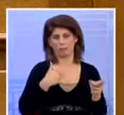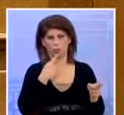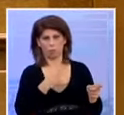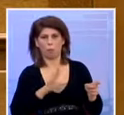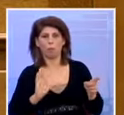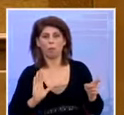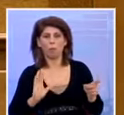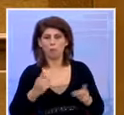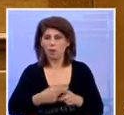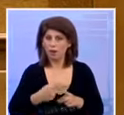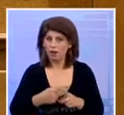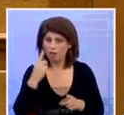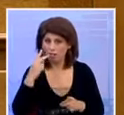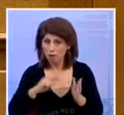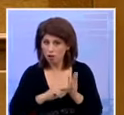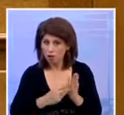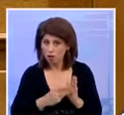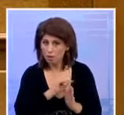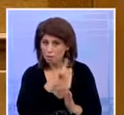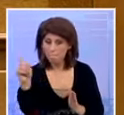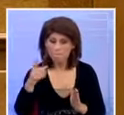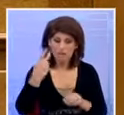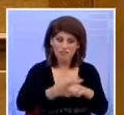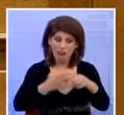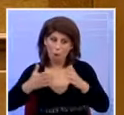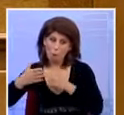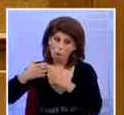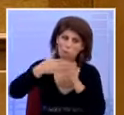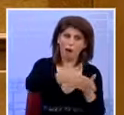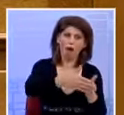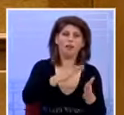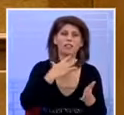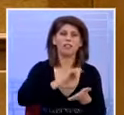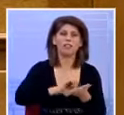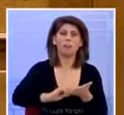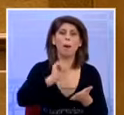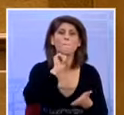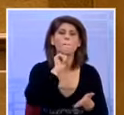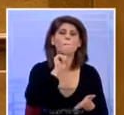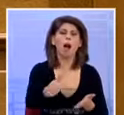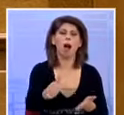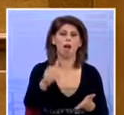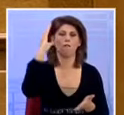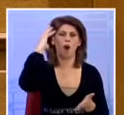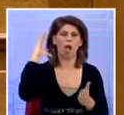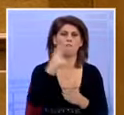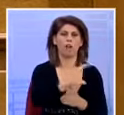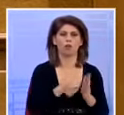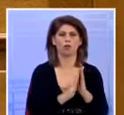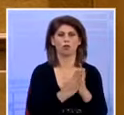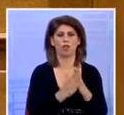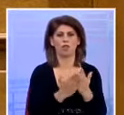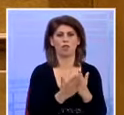Η χώρα, κοιτάξτε, μην τη ρίξετε στα βράδια. Διότι τότε θα έχετε γράψει μόνοι σας μαύρο κεφάλαιο και όχι παρένθεση.